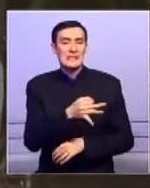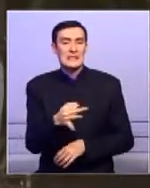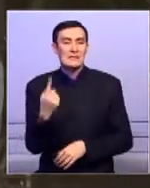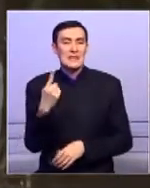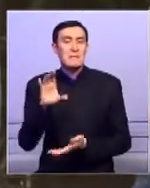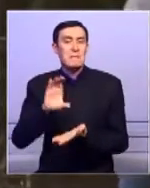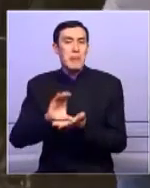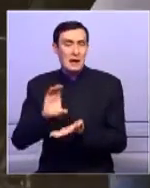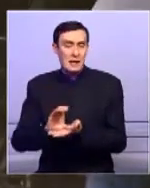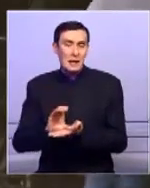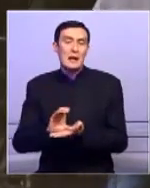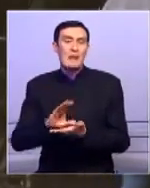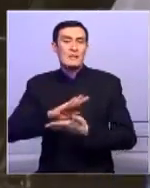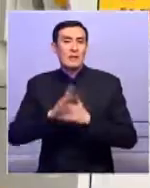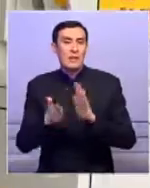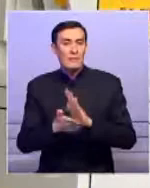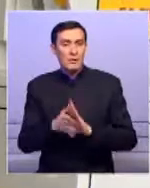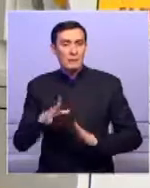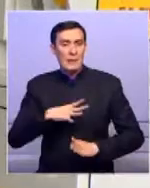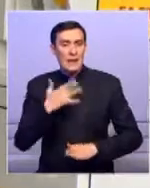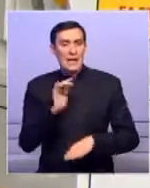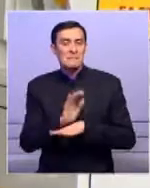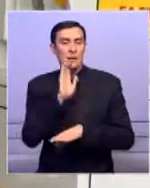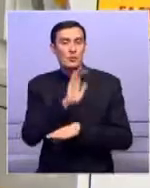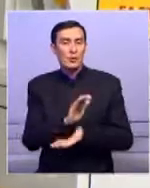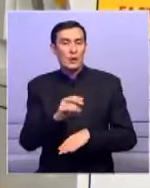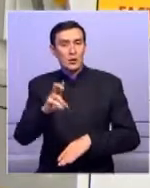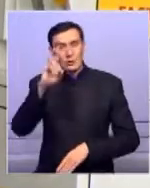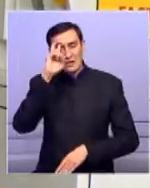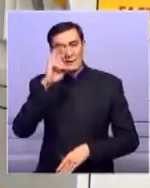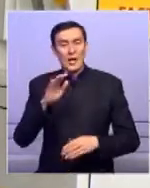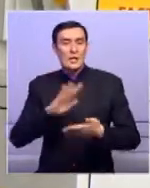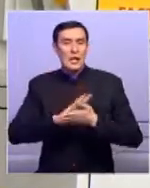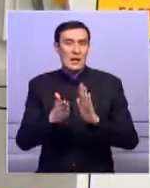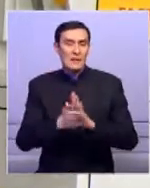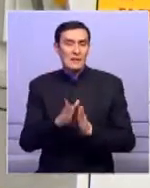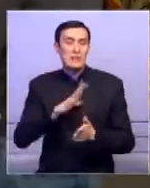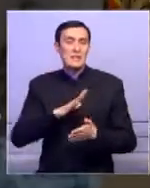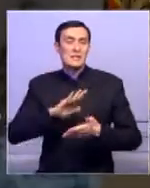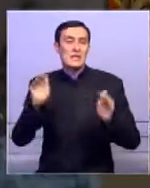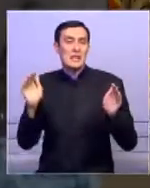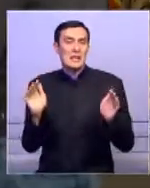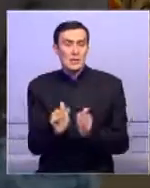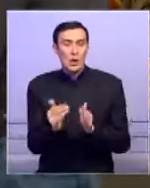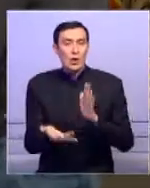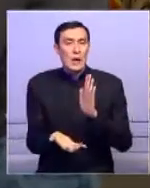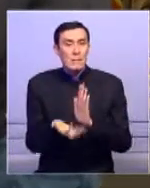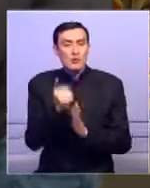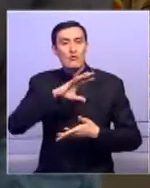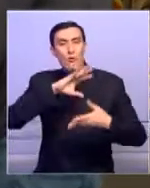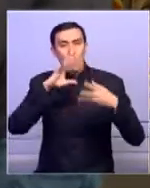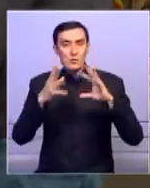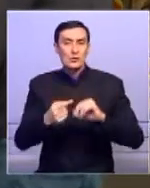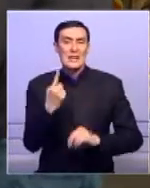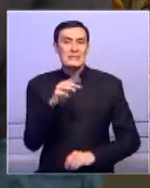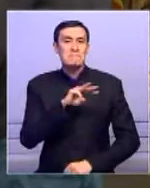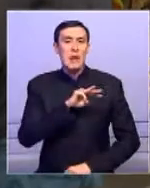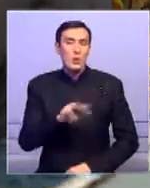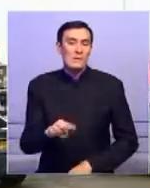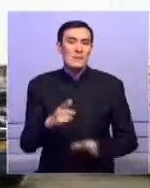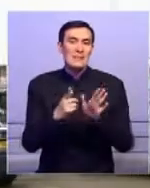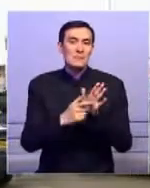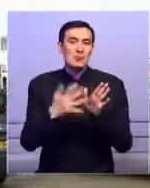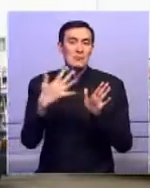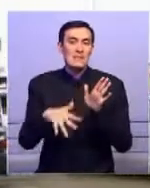$53.65 за баррель. В рамках договоренности экспортеры нефти в этом году должны сократить добычу в общей сложности на